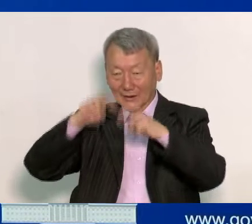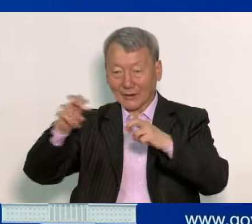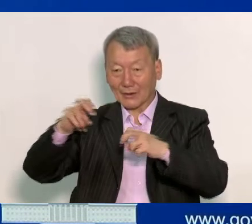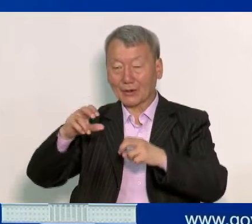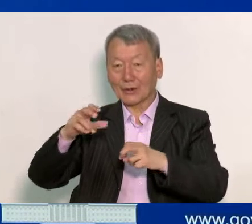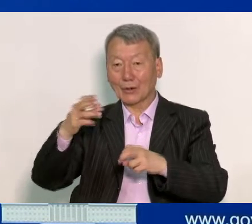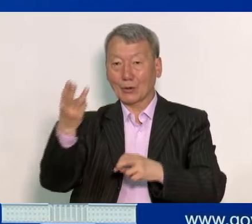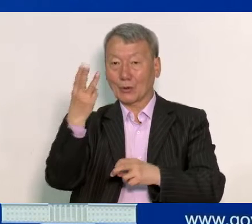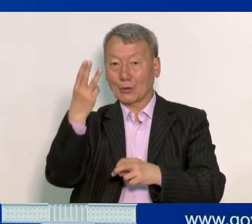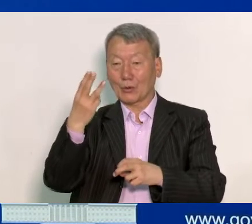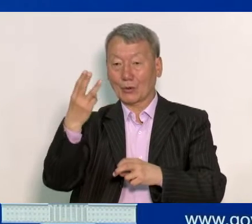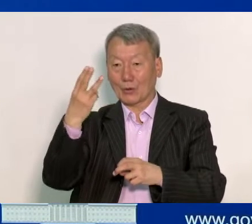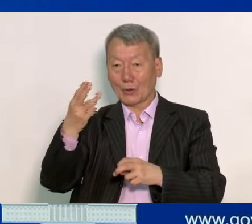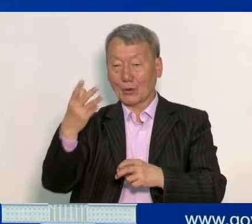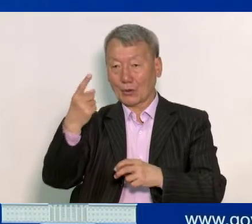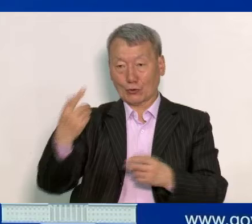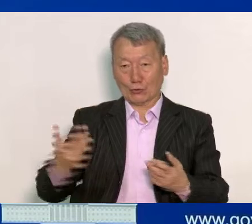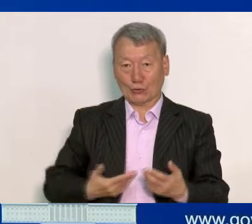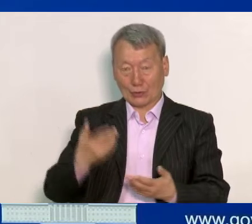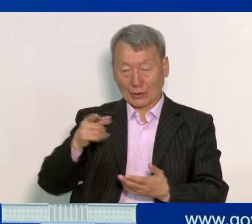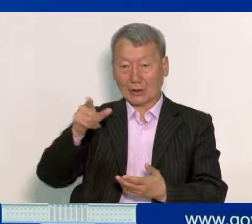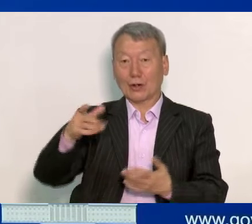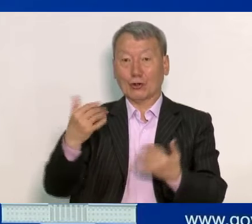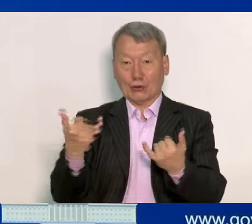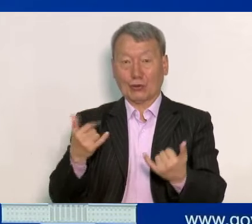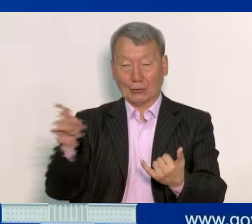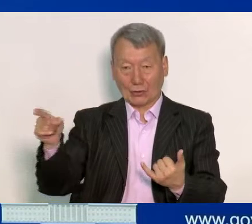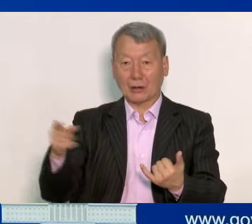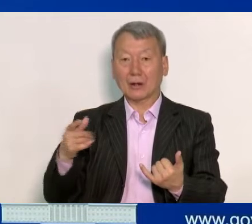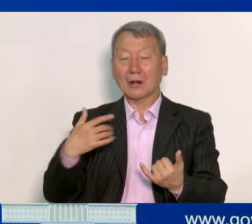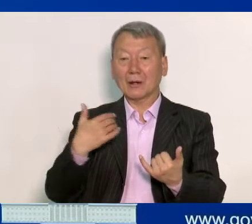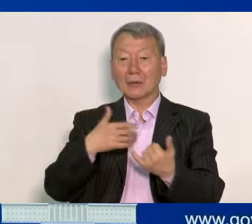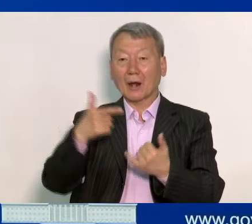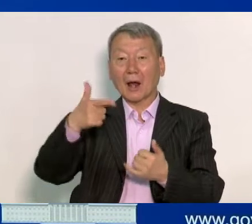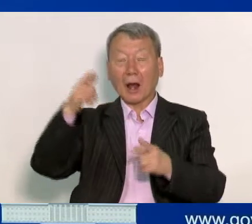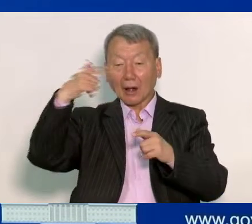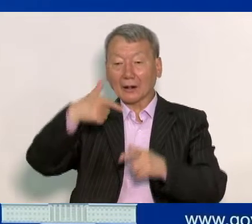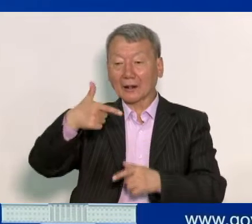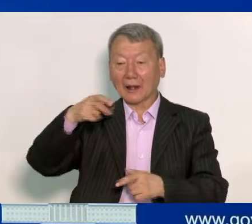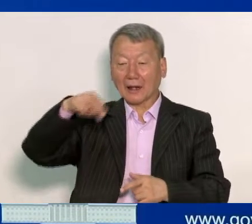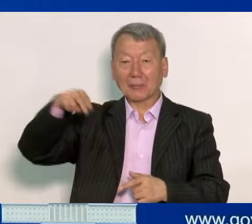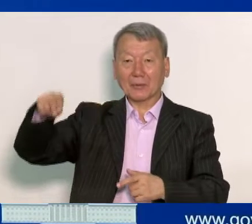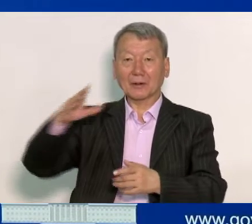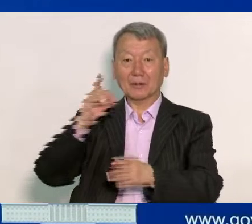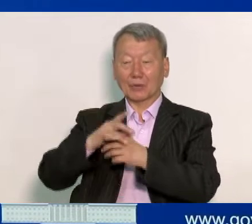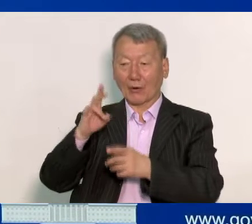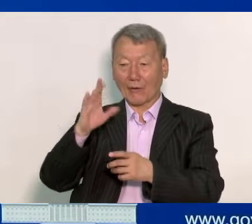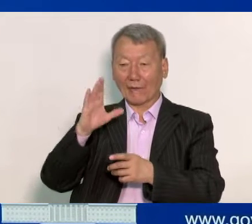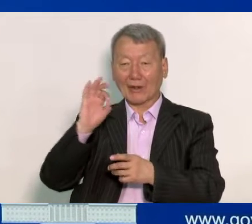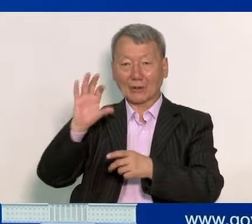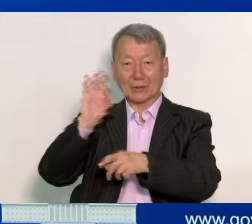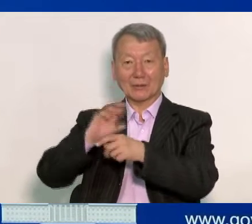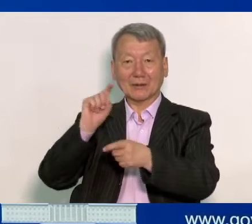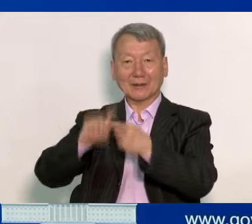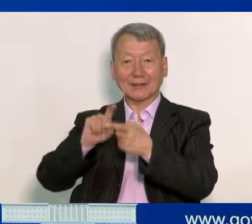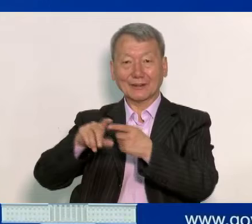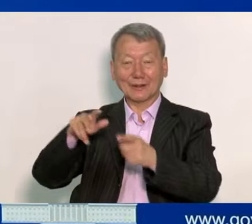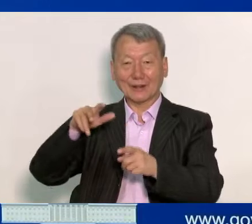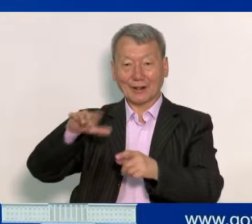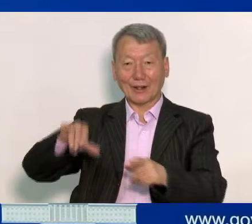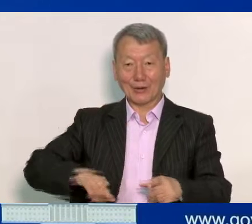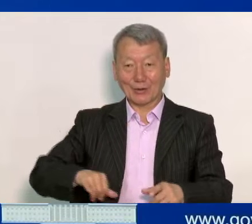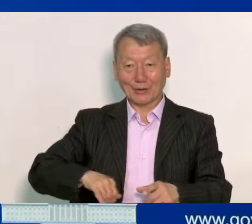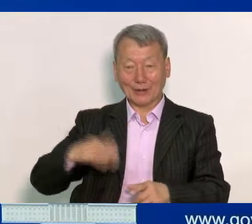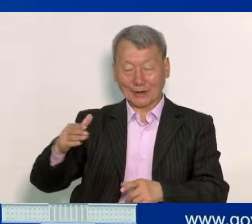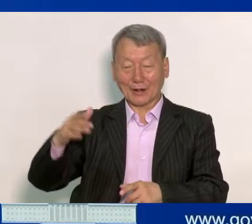Бирөө өлдү, үчөө ошол түрү турат азыр дагы. Анан ошол грипп, жылкынын грипп деген оорусу бар, вирустук оору, эми тарап бат тарап